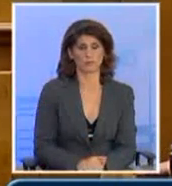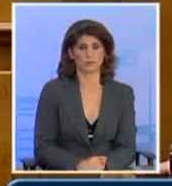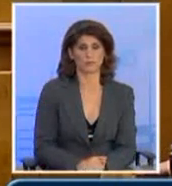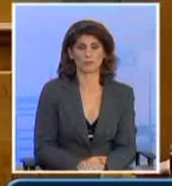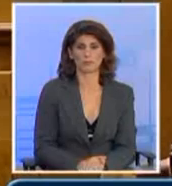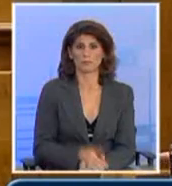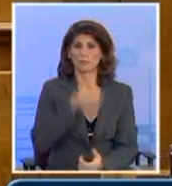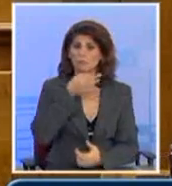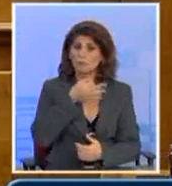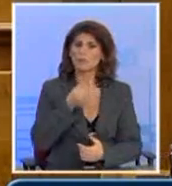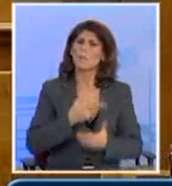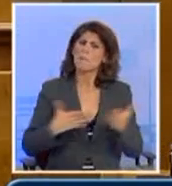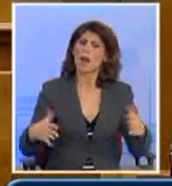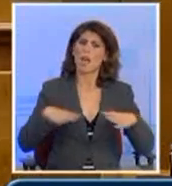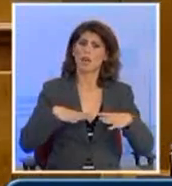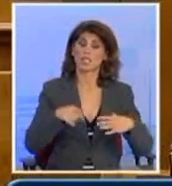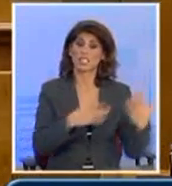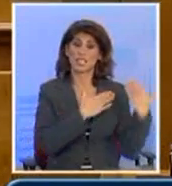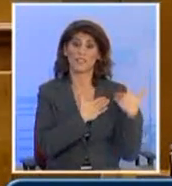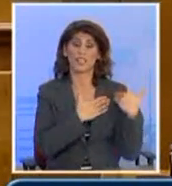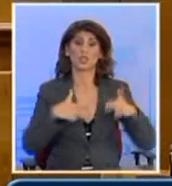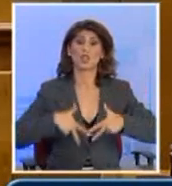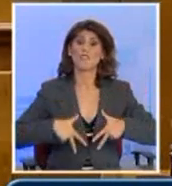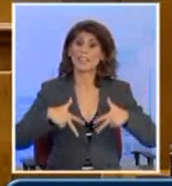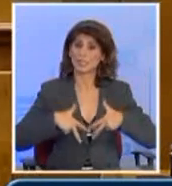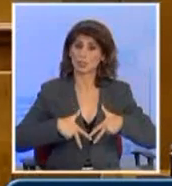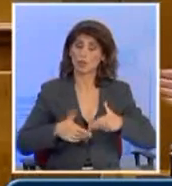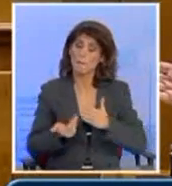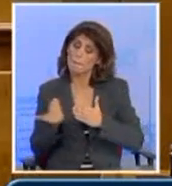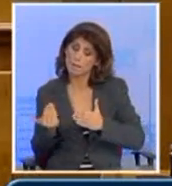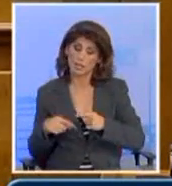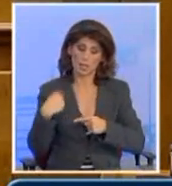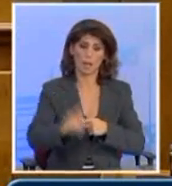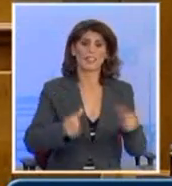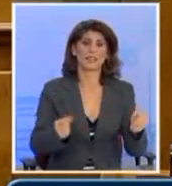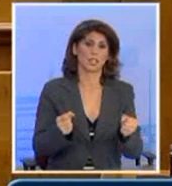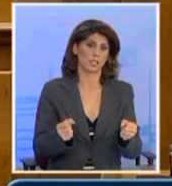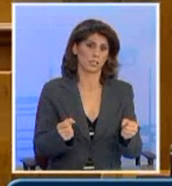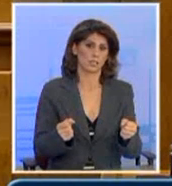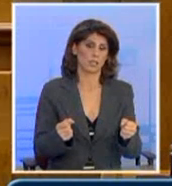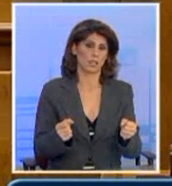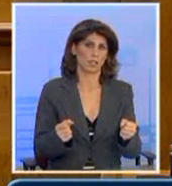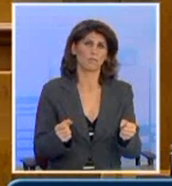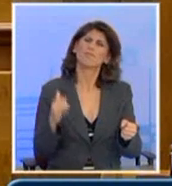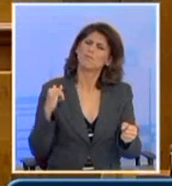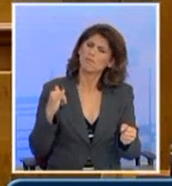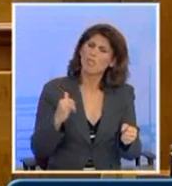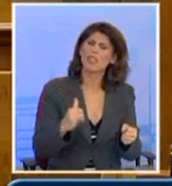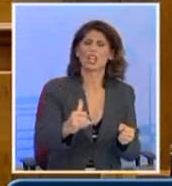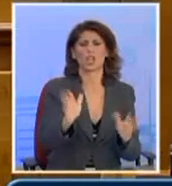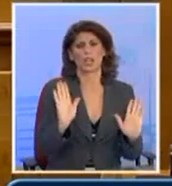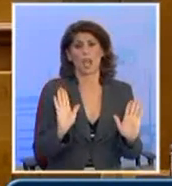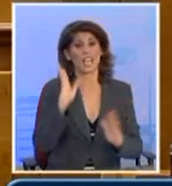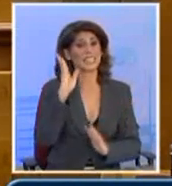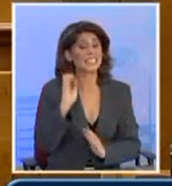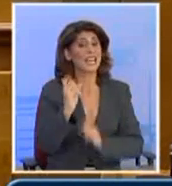Μιλάμε με πολύ μεγάλη άνεση εδώ για τις ευθύνες των κυβερνήσεων πριν και μετά την κρίση. Διαχρονικά, τα